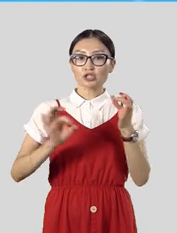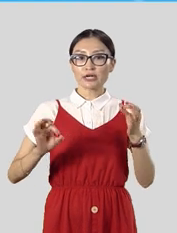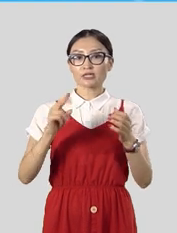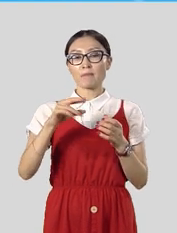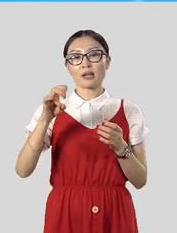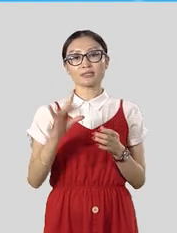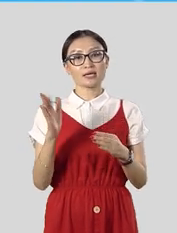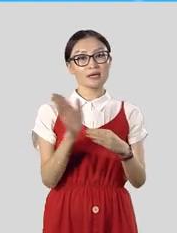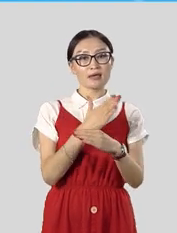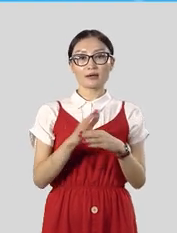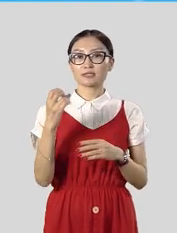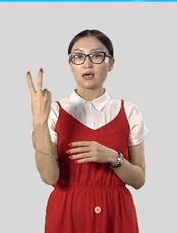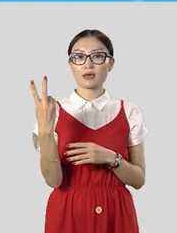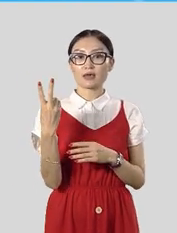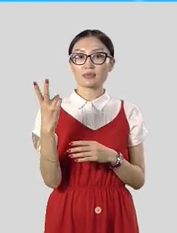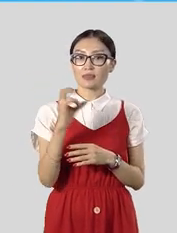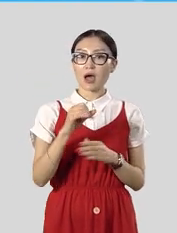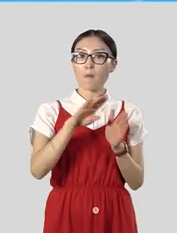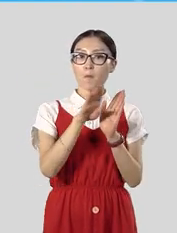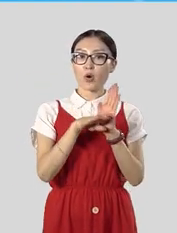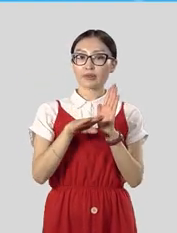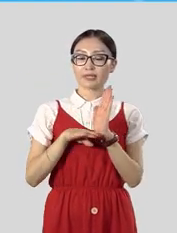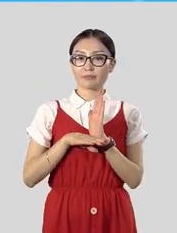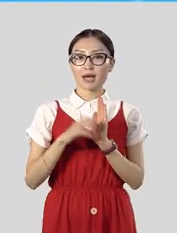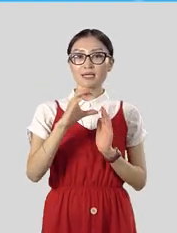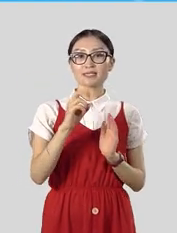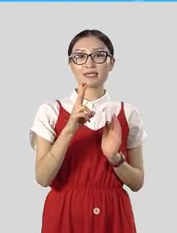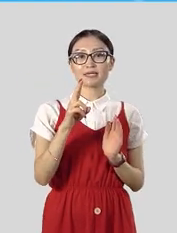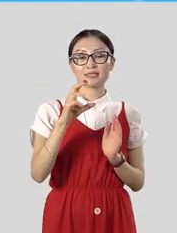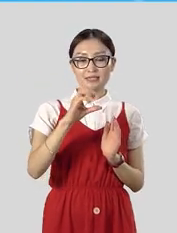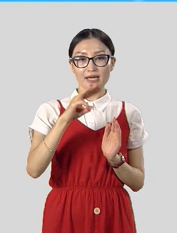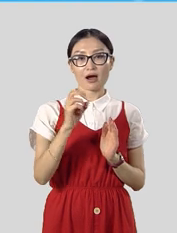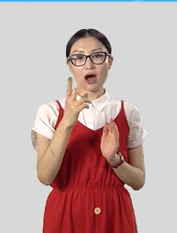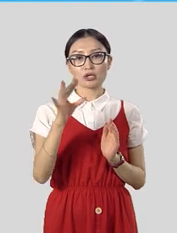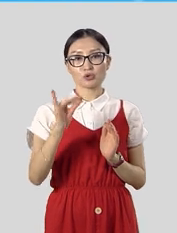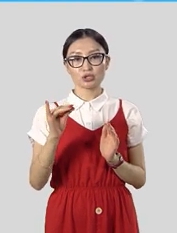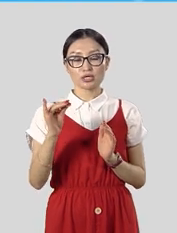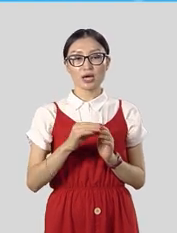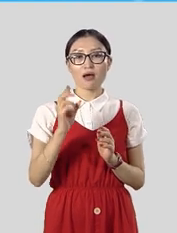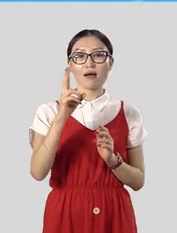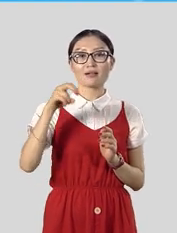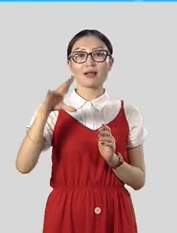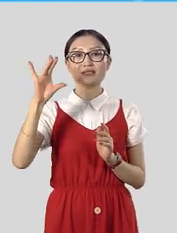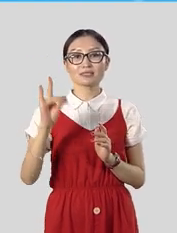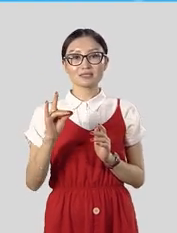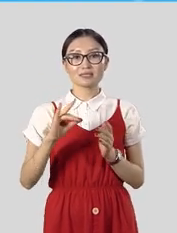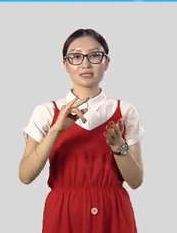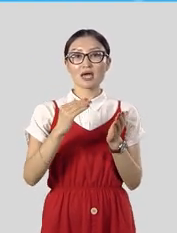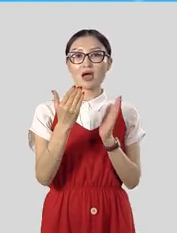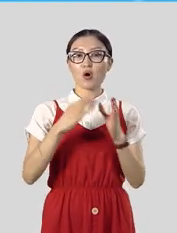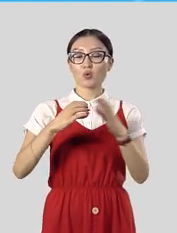Кишечно-полостные делятся на подтипы: стрекающие, включающие классы